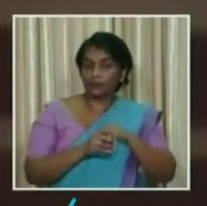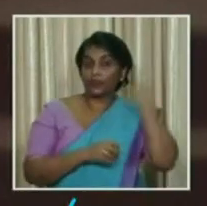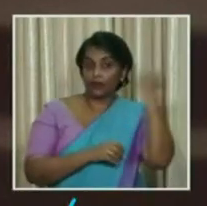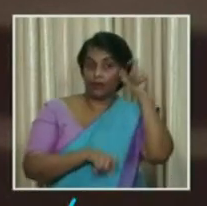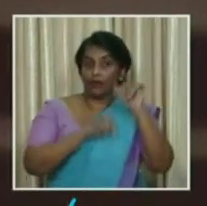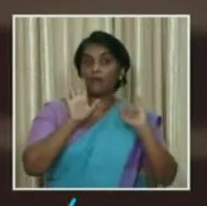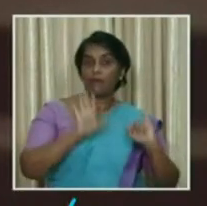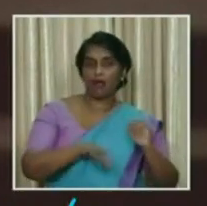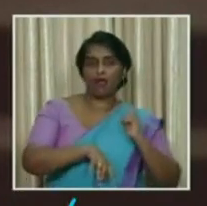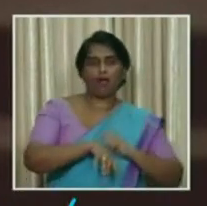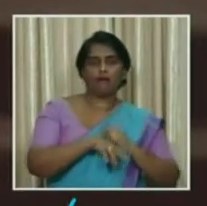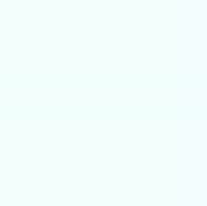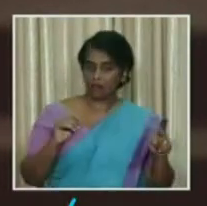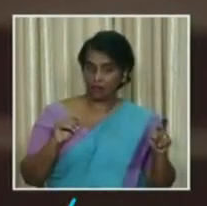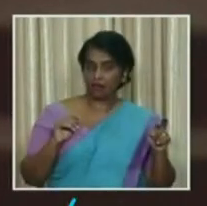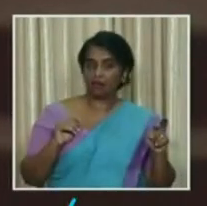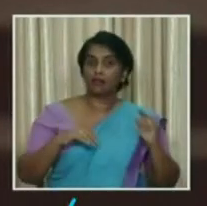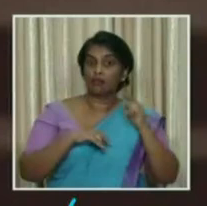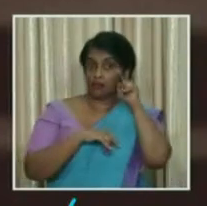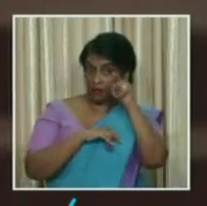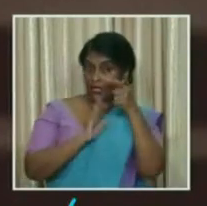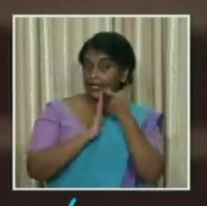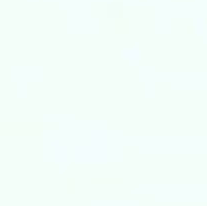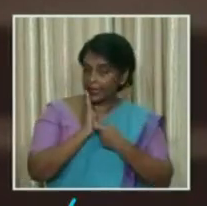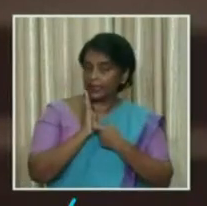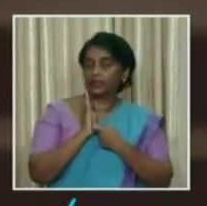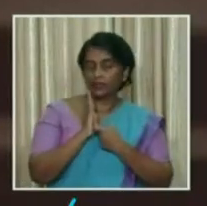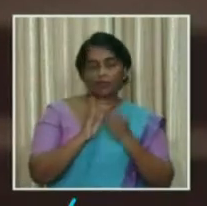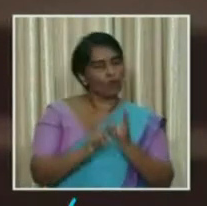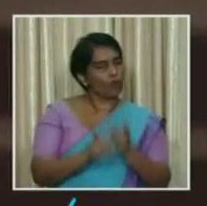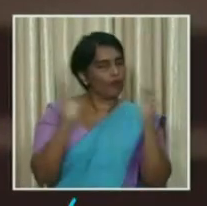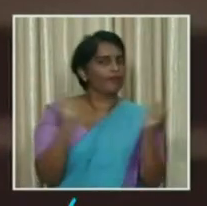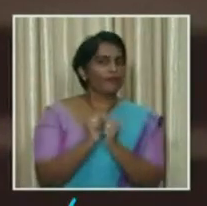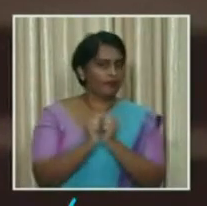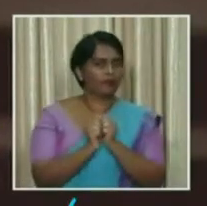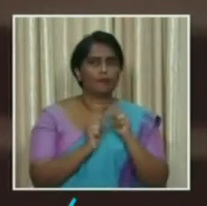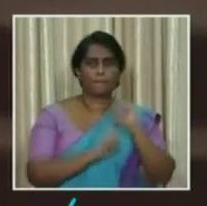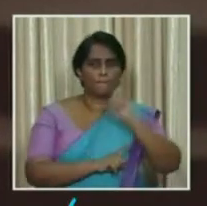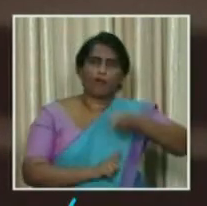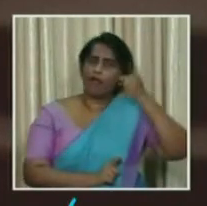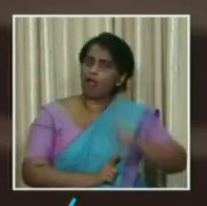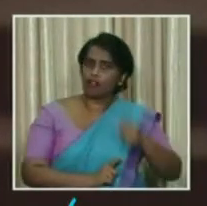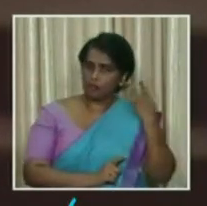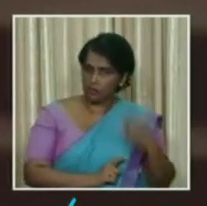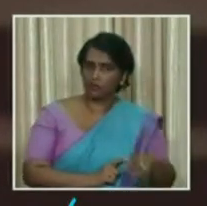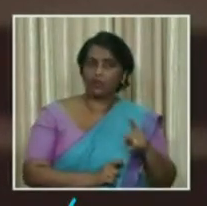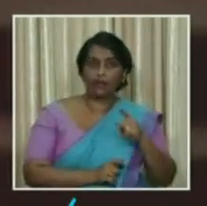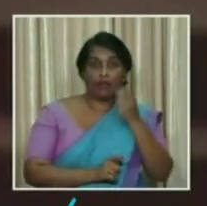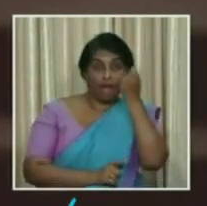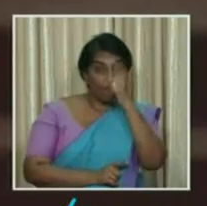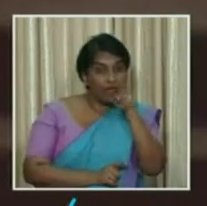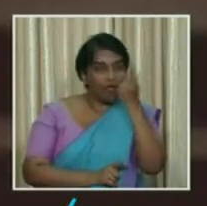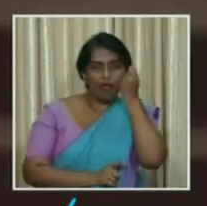දෙනෙකුට කතා කරන්න අවස්ථාව ලැබුණ නැහැ කතානායකතුමා. එතුමා නීති අනුව කටයුතු කරා. ඒ සඳහා මේ සභාවේ අනුමැතිය ලැබුණා. වැරදි